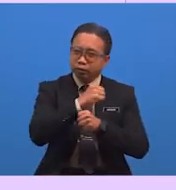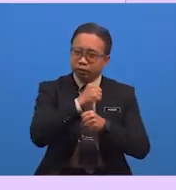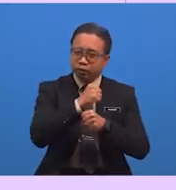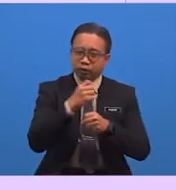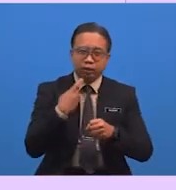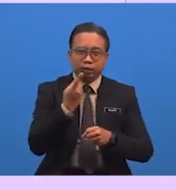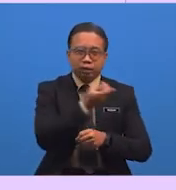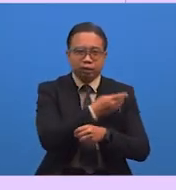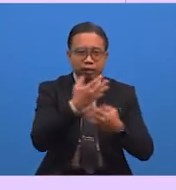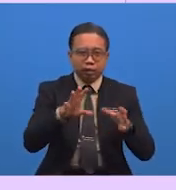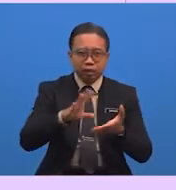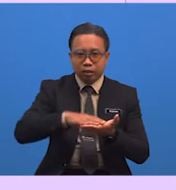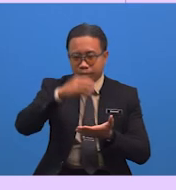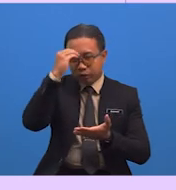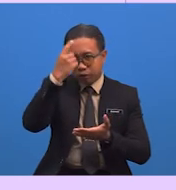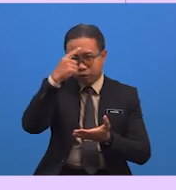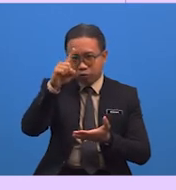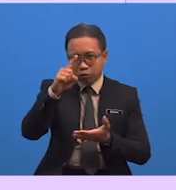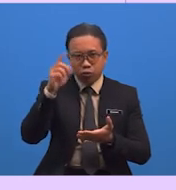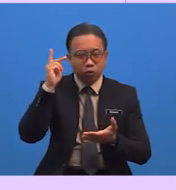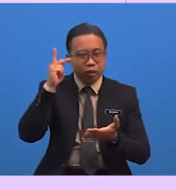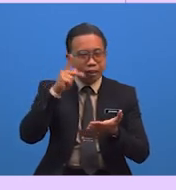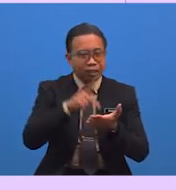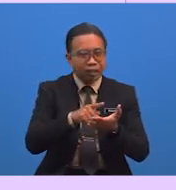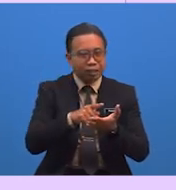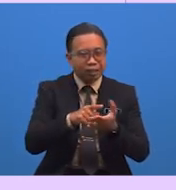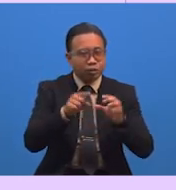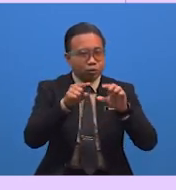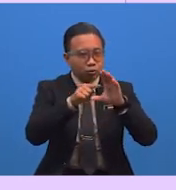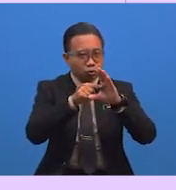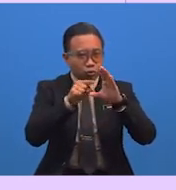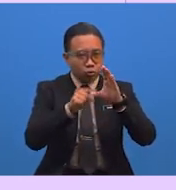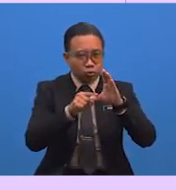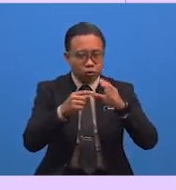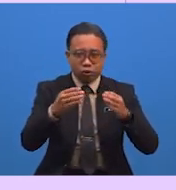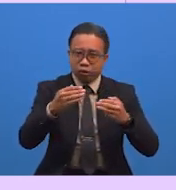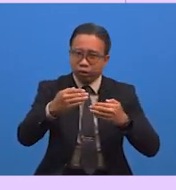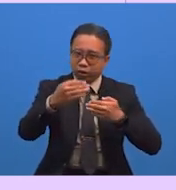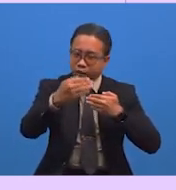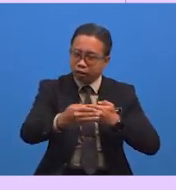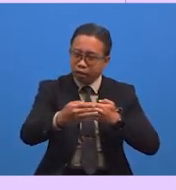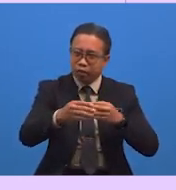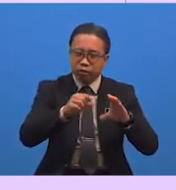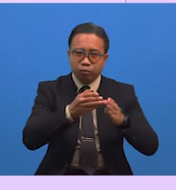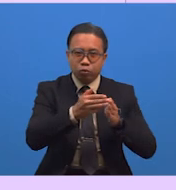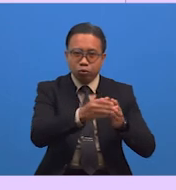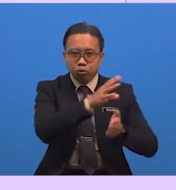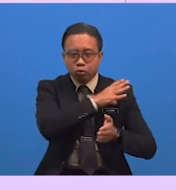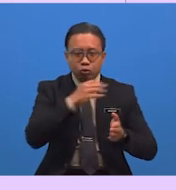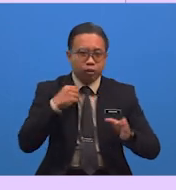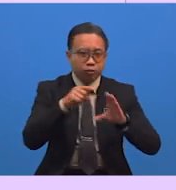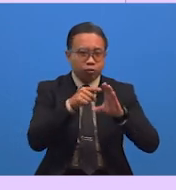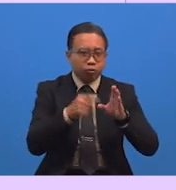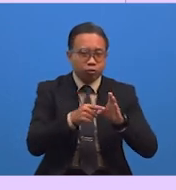Kesimpulannya, kita telah belajar untuk mengenal pasti sudut bertentang bucu dan sudut